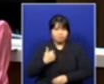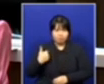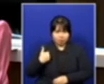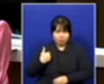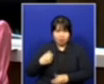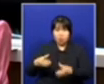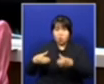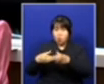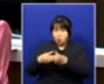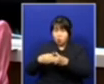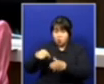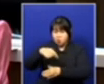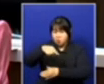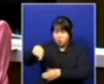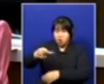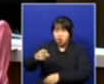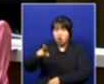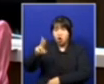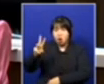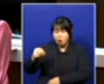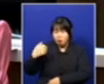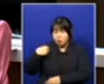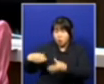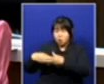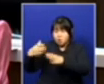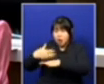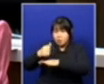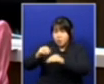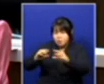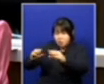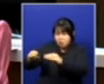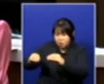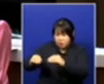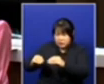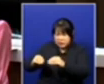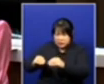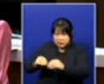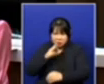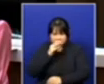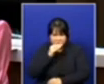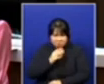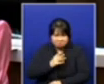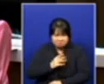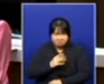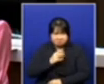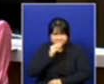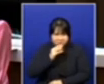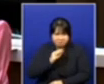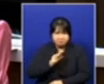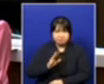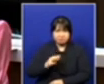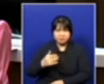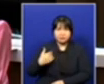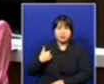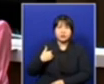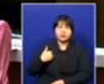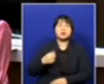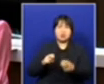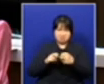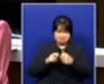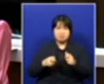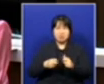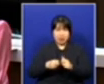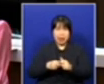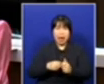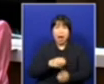านพูดผ่านเพื่อนฝูงในวงการการเมืองครับบอกว่าโอ๊ยไม่กล้าพูดนี่แหละคือปัญหาถ้